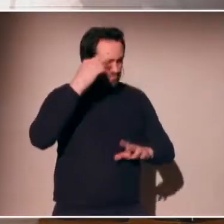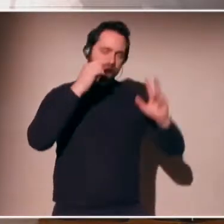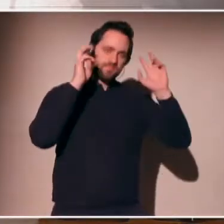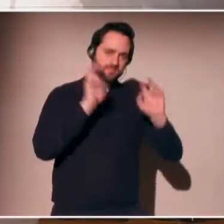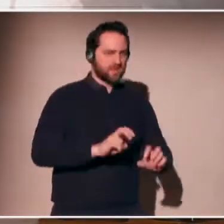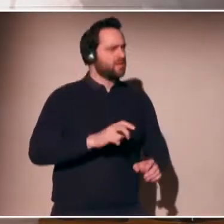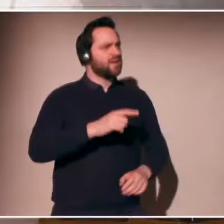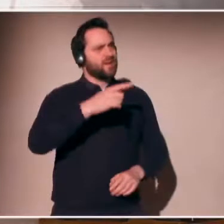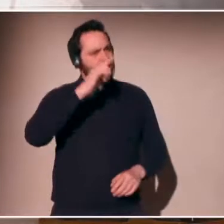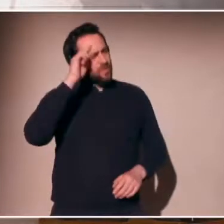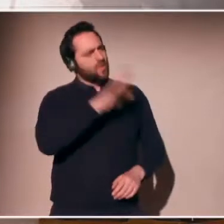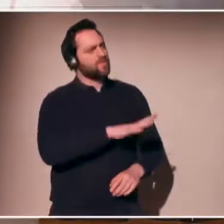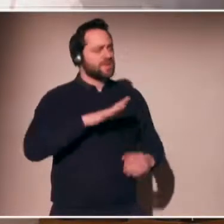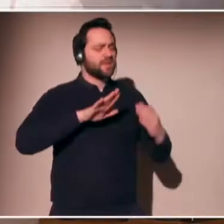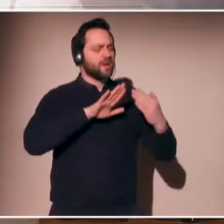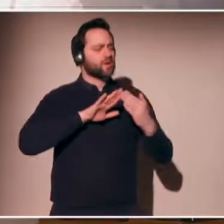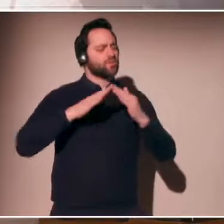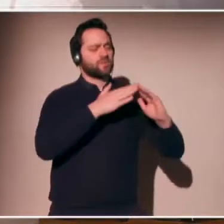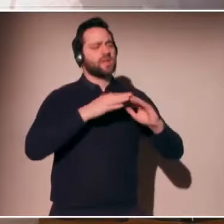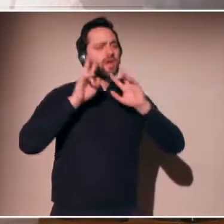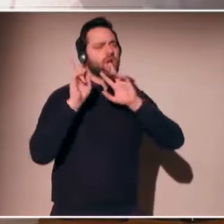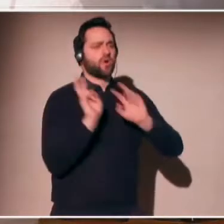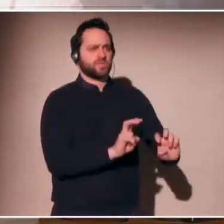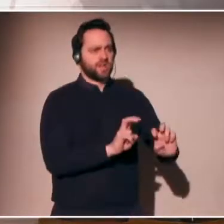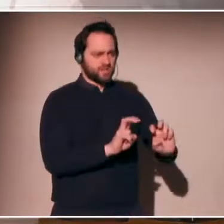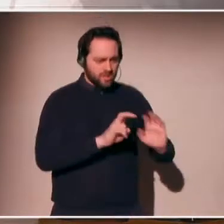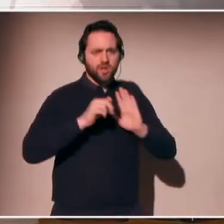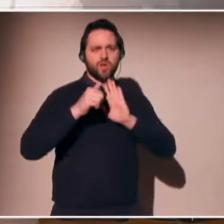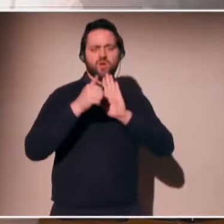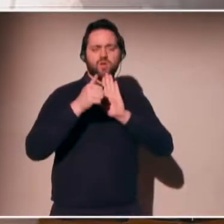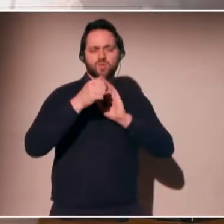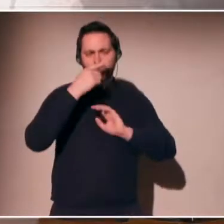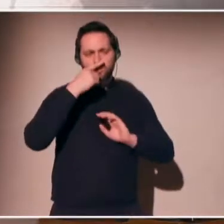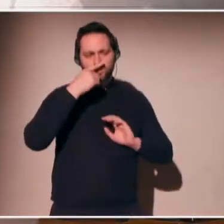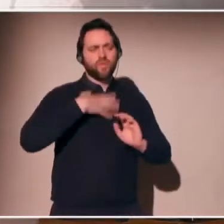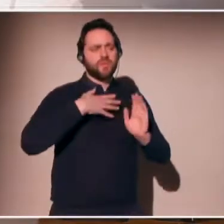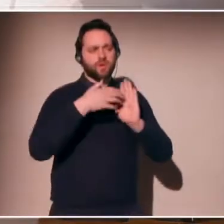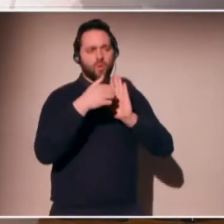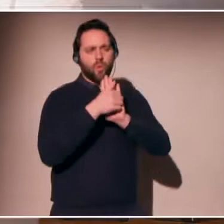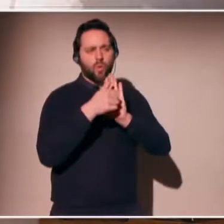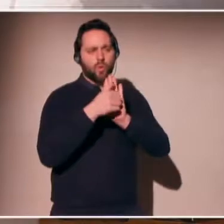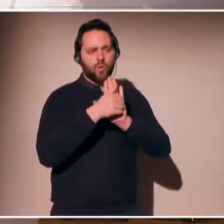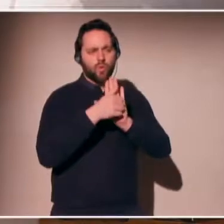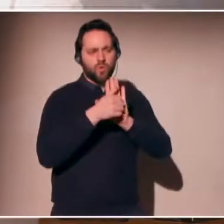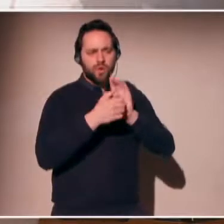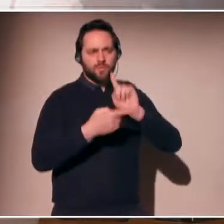devrait jouer pour ce qui est de la responsabilité et de la transparence des algorithmes?